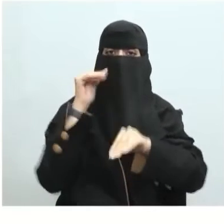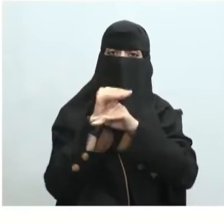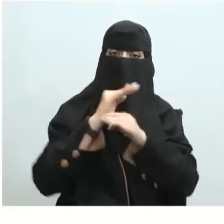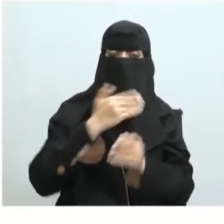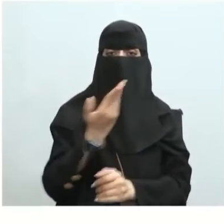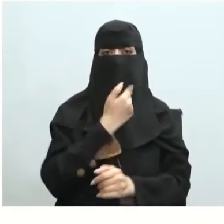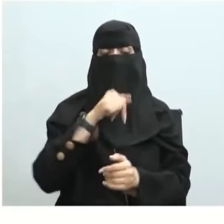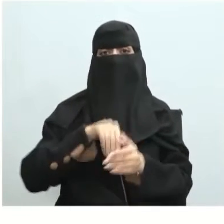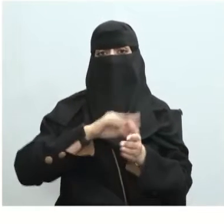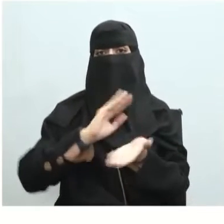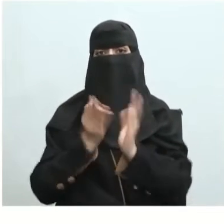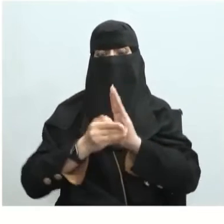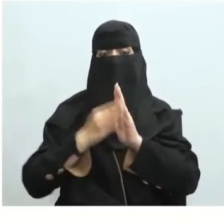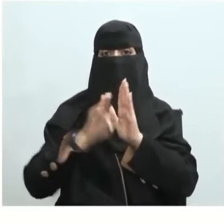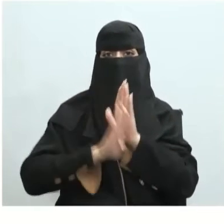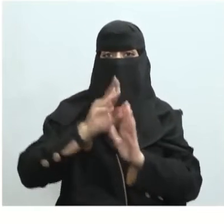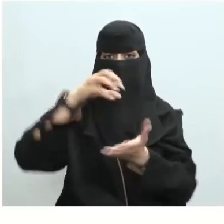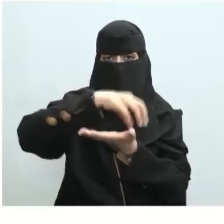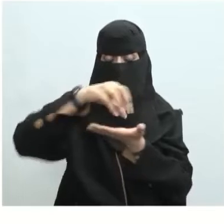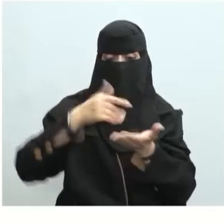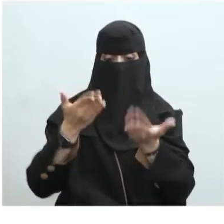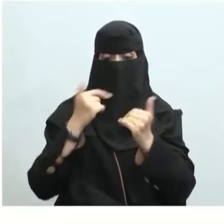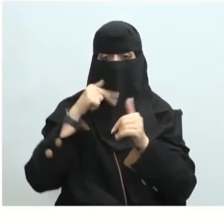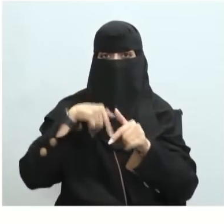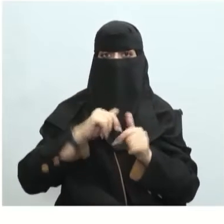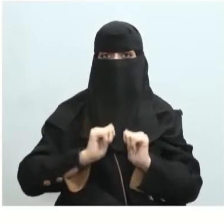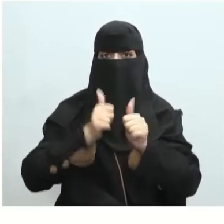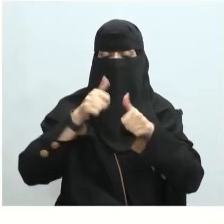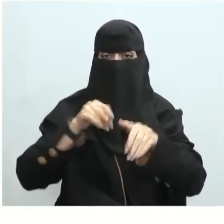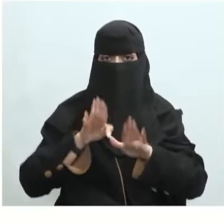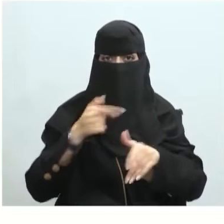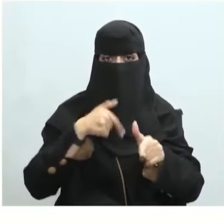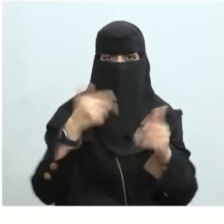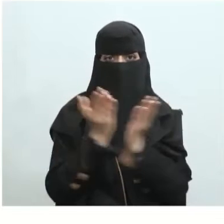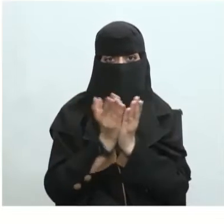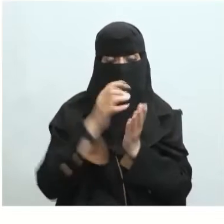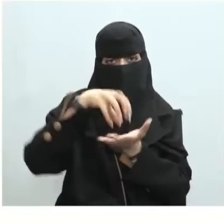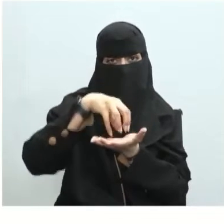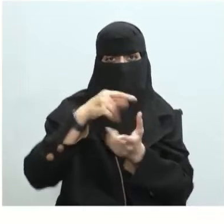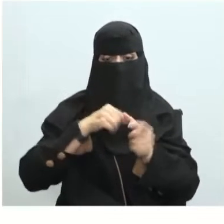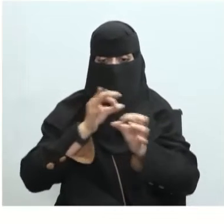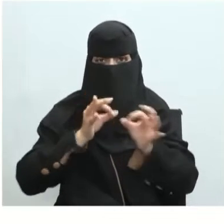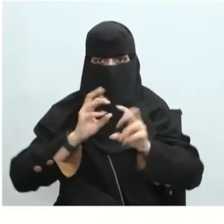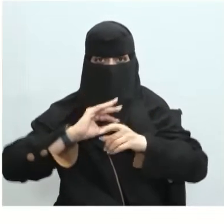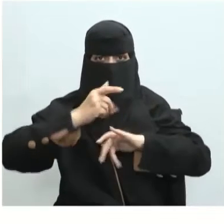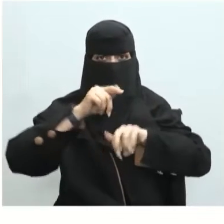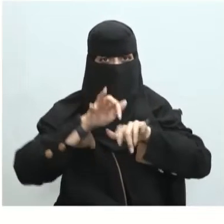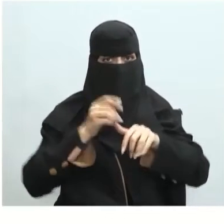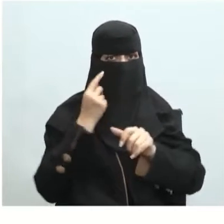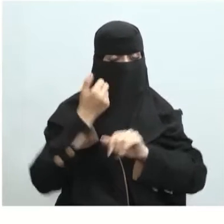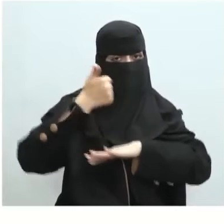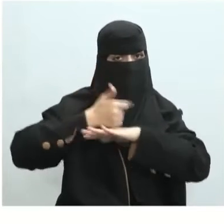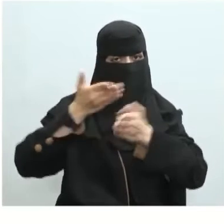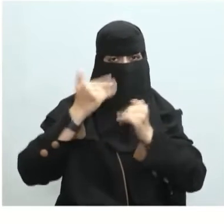تطور الدول وهنا تجهيزات المدارس المكانيه والتقنيه والبرمجيه وهذه افكار الرئيسه وكذلك